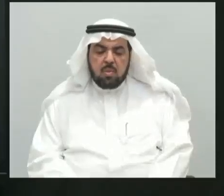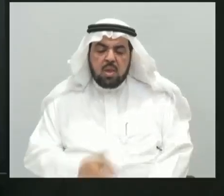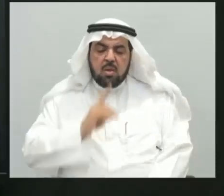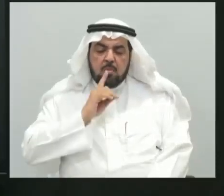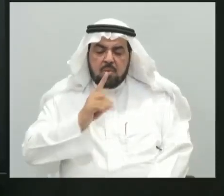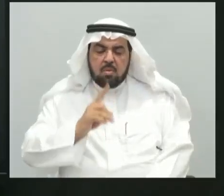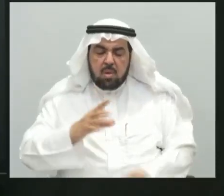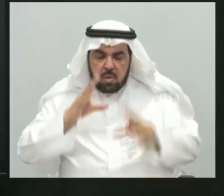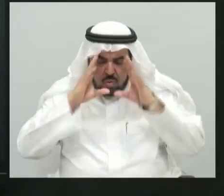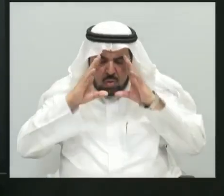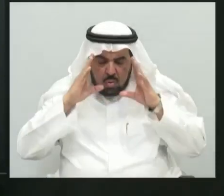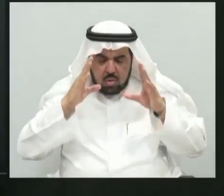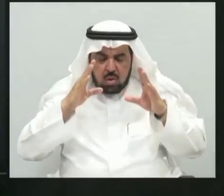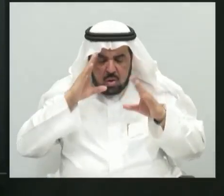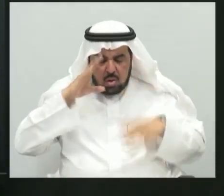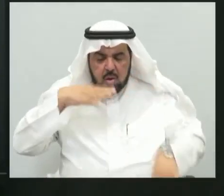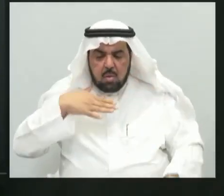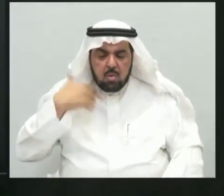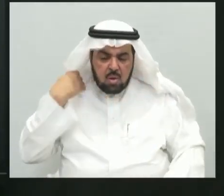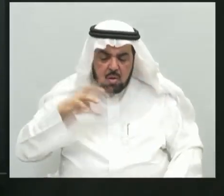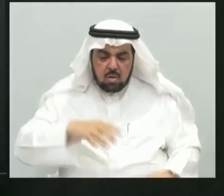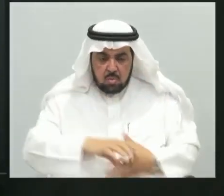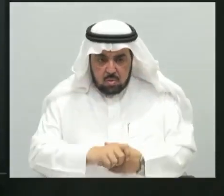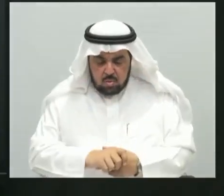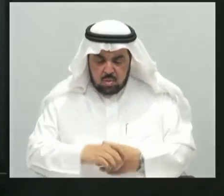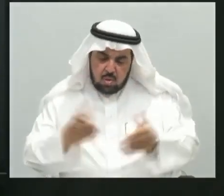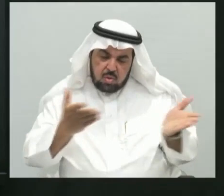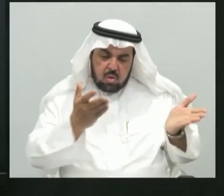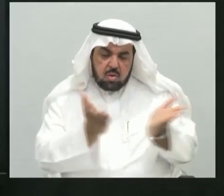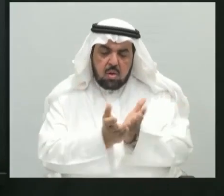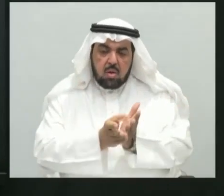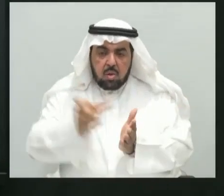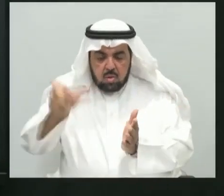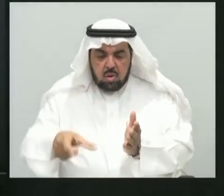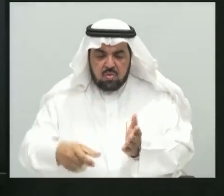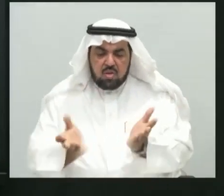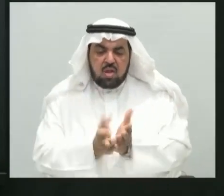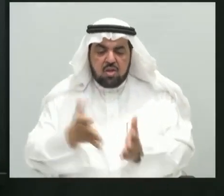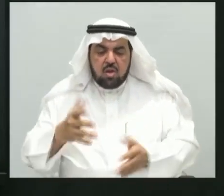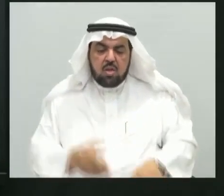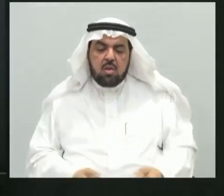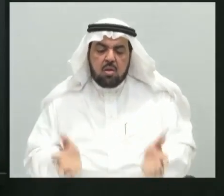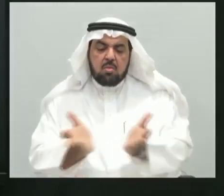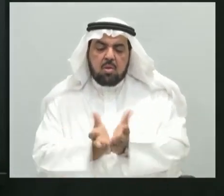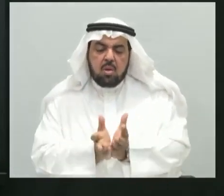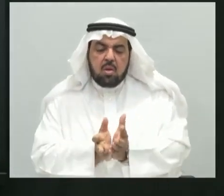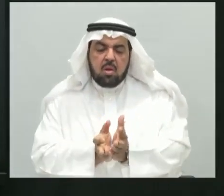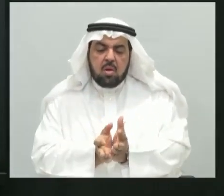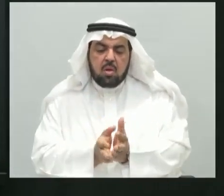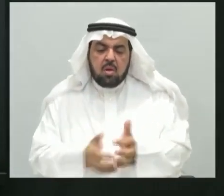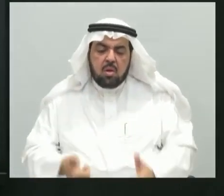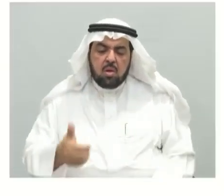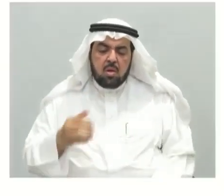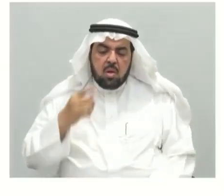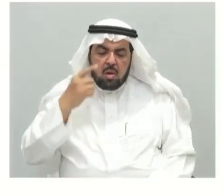بسم الله والصلاه والسلام على رسول الله اهلا بكم اعزائي الطلاب الى درس جديد من دروس احياء